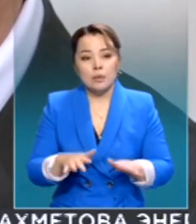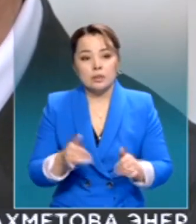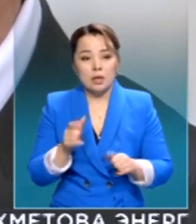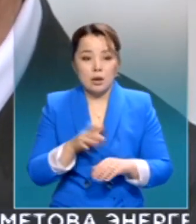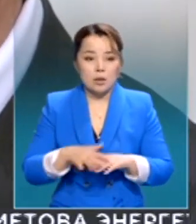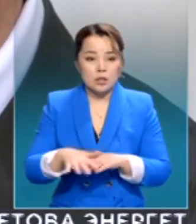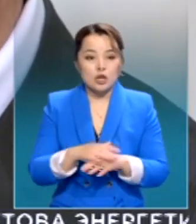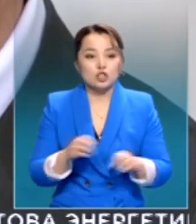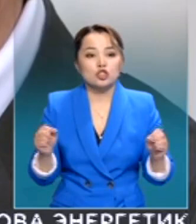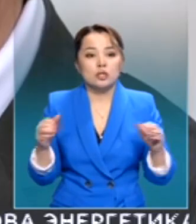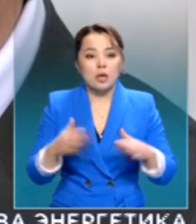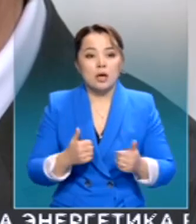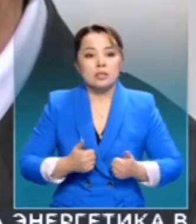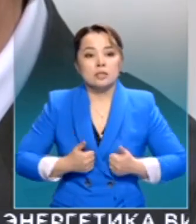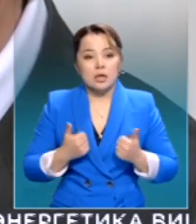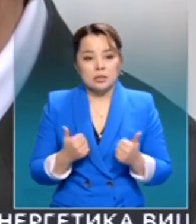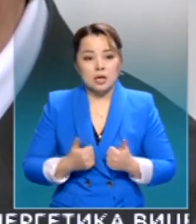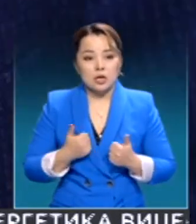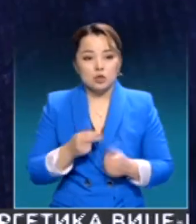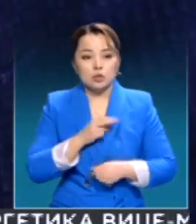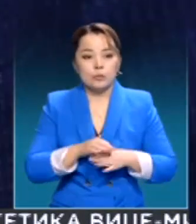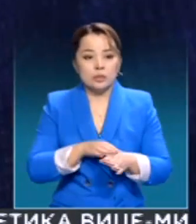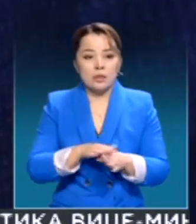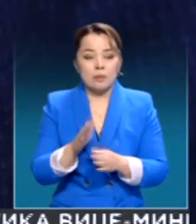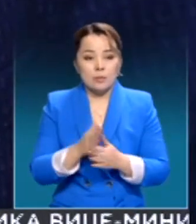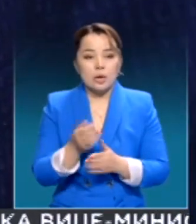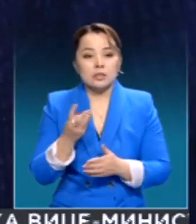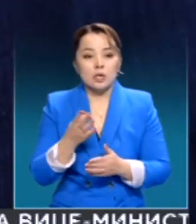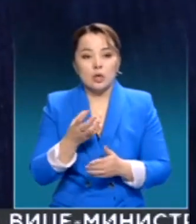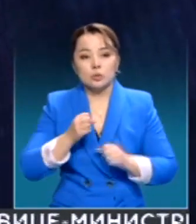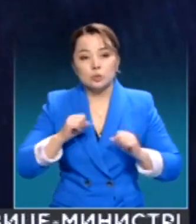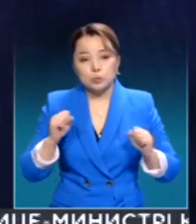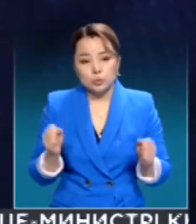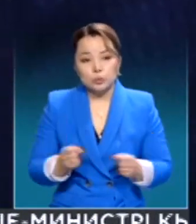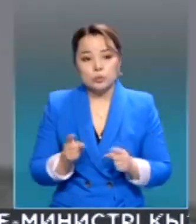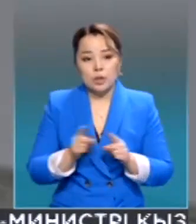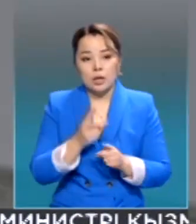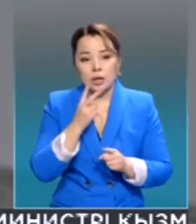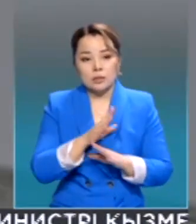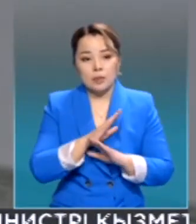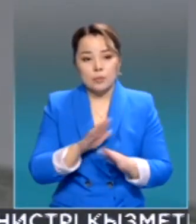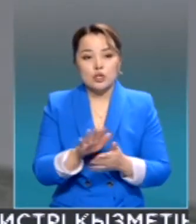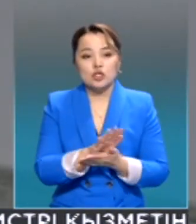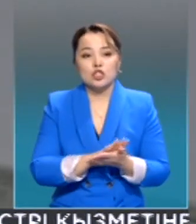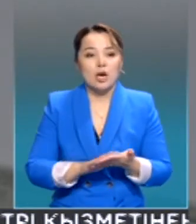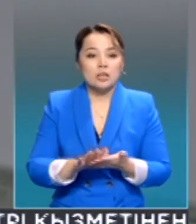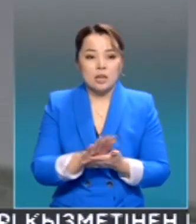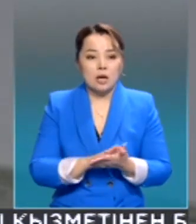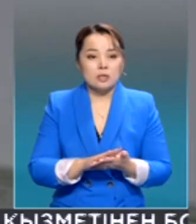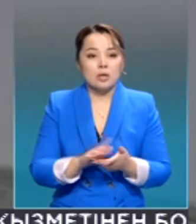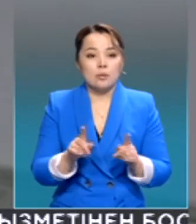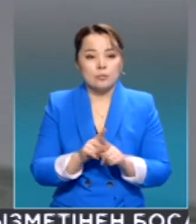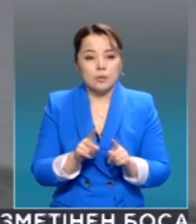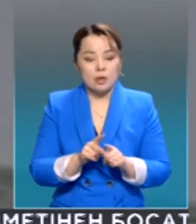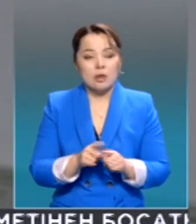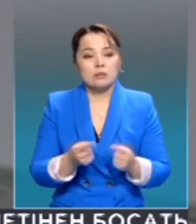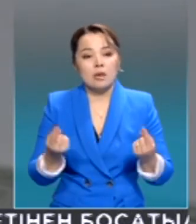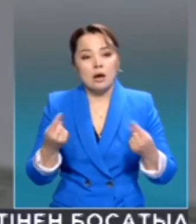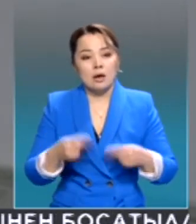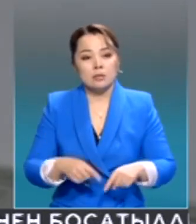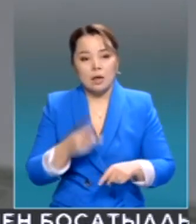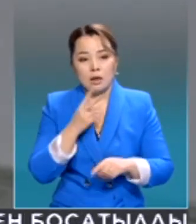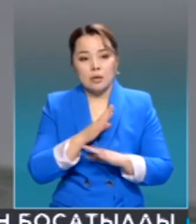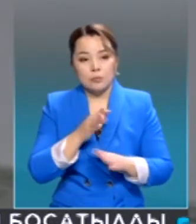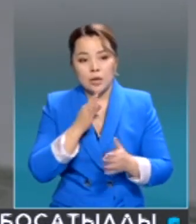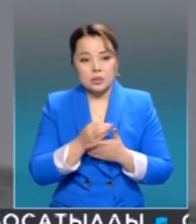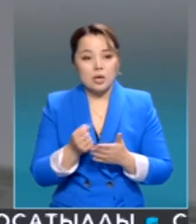халықты жылыту үшін жан салдық. Қанша суық болса да ешқандай абдарысқа, дабдарысқа кірмей,